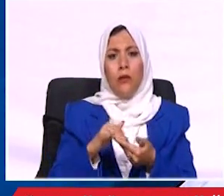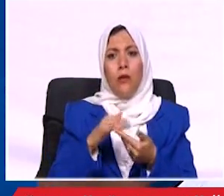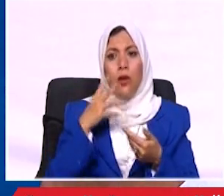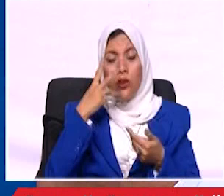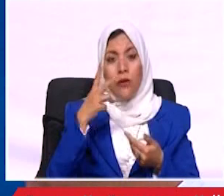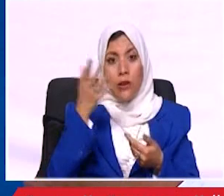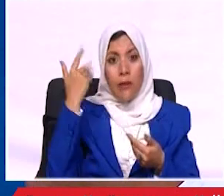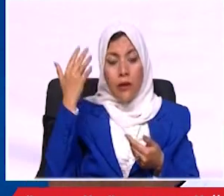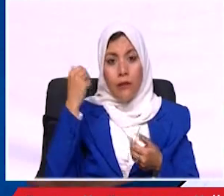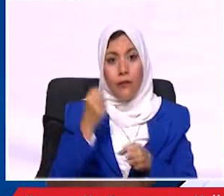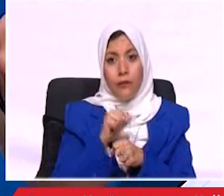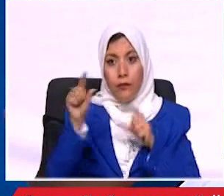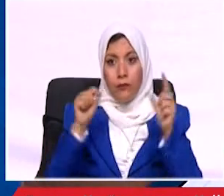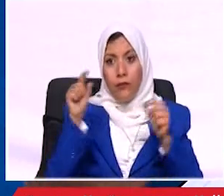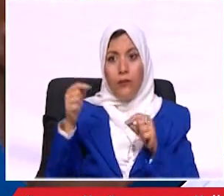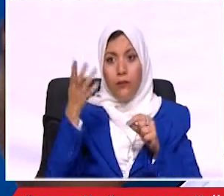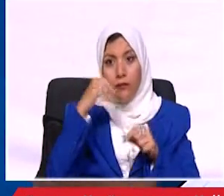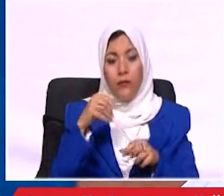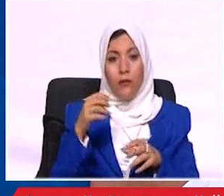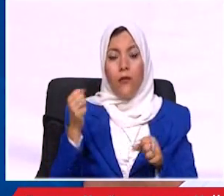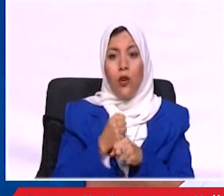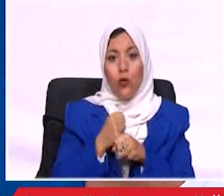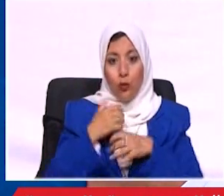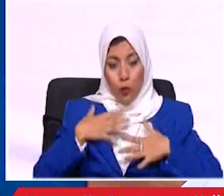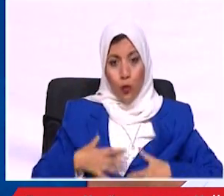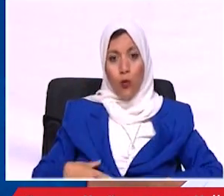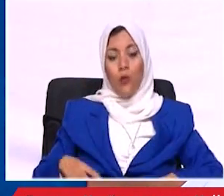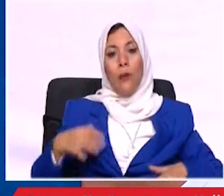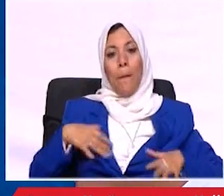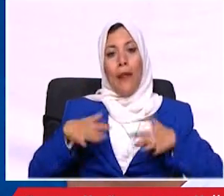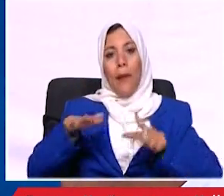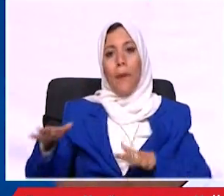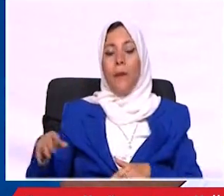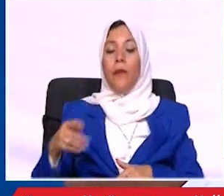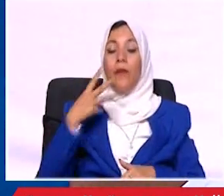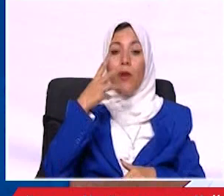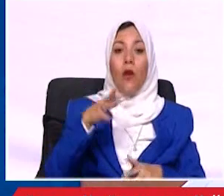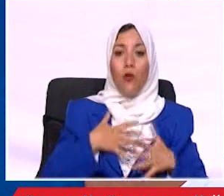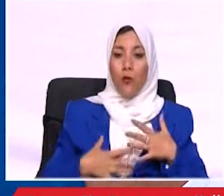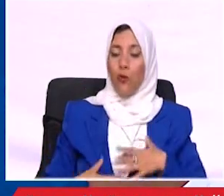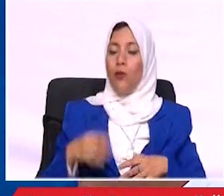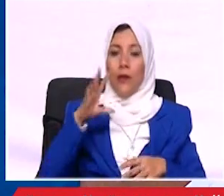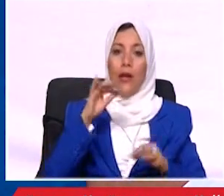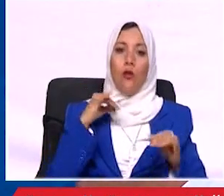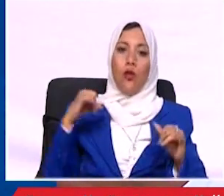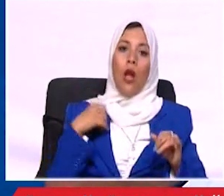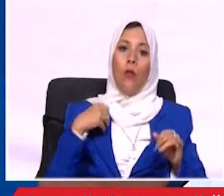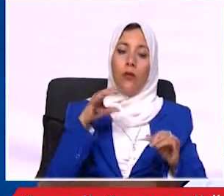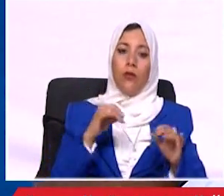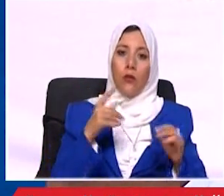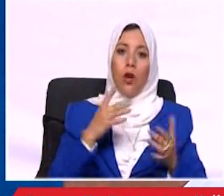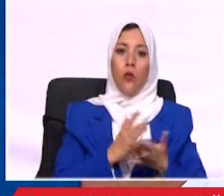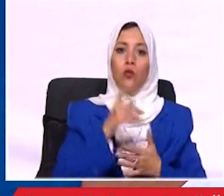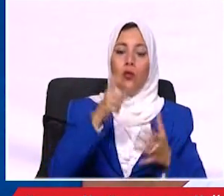جدا من ايام المودلنج. هو عنده برضو مصنع بدل وكده، فكان دايما معجب باللوك وبالشخصيه، وكنت انا